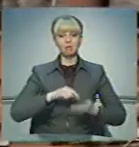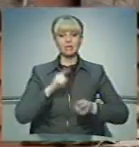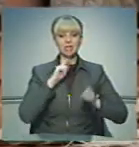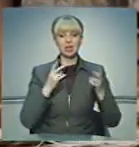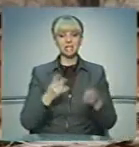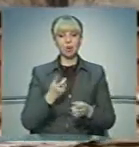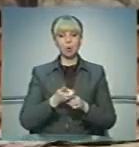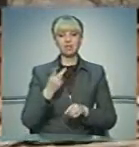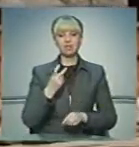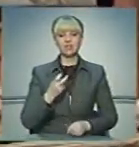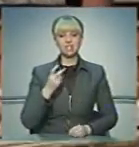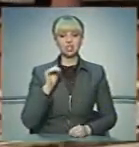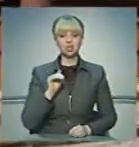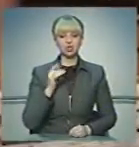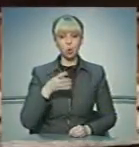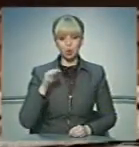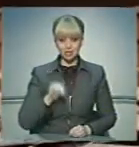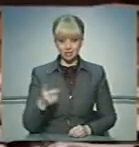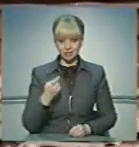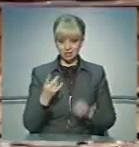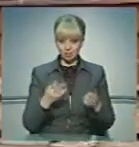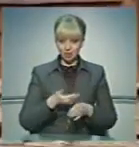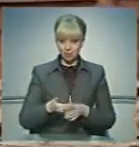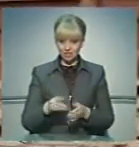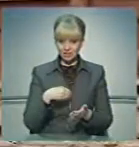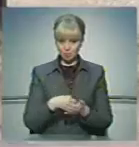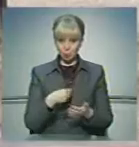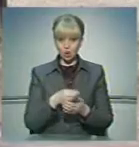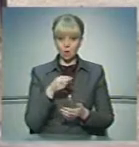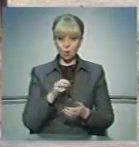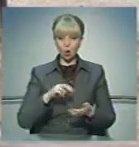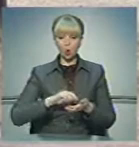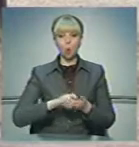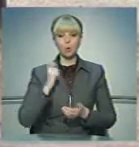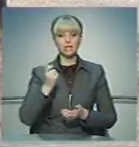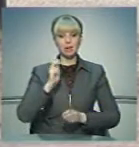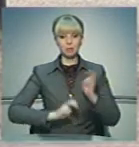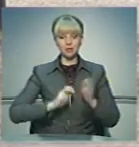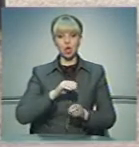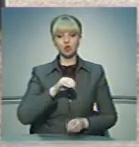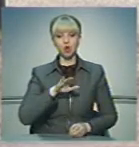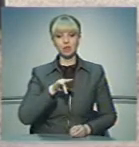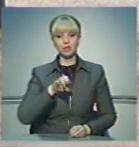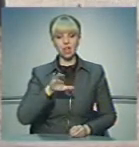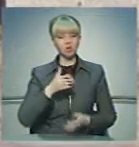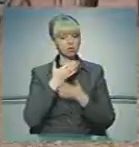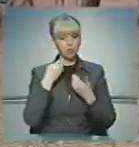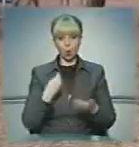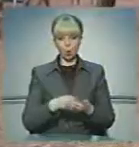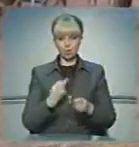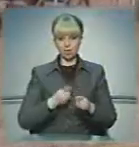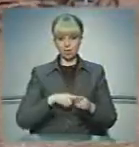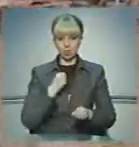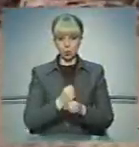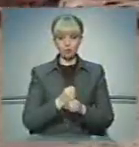потрібно понад 240 тисяч гривень. Їх треба виділити з бюджету, бо комунальне підприємство «Жовтневий» не має коштів на такі